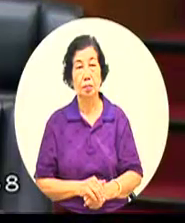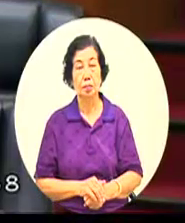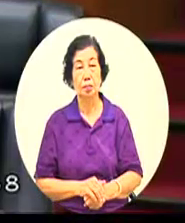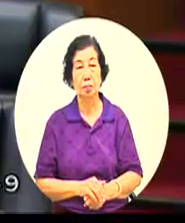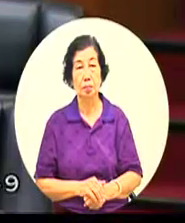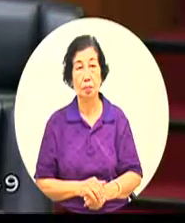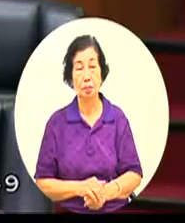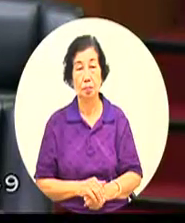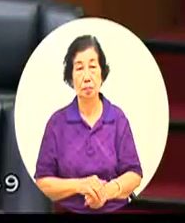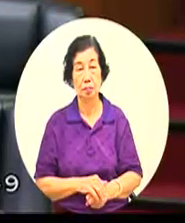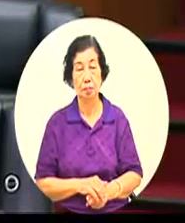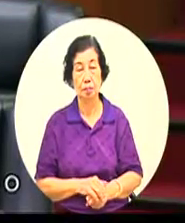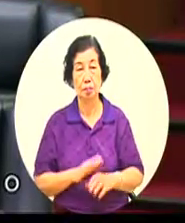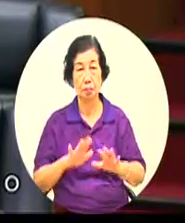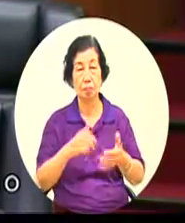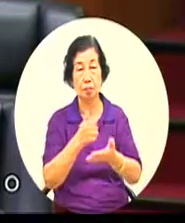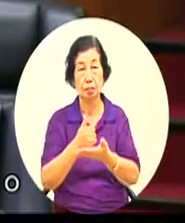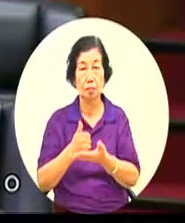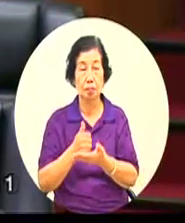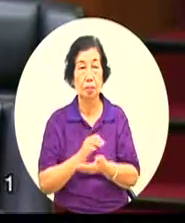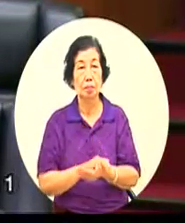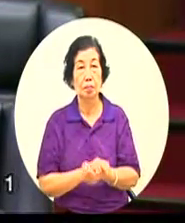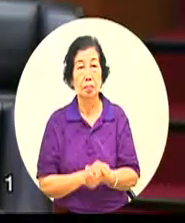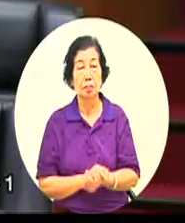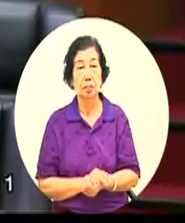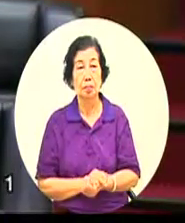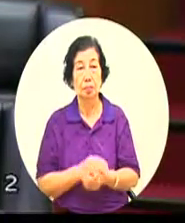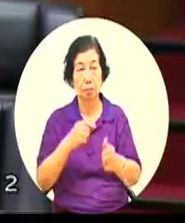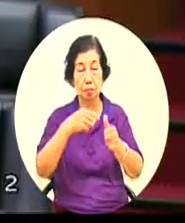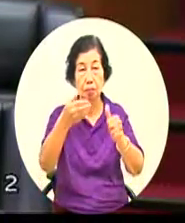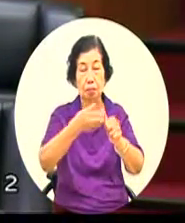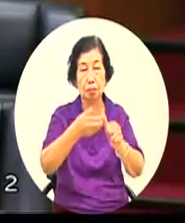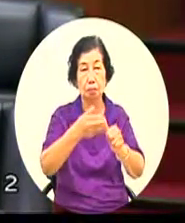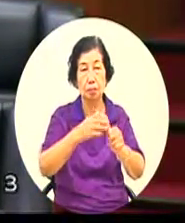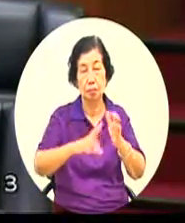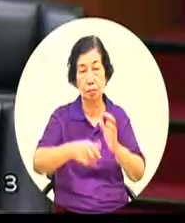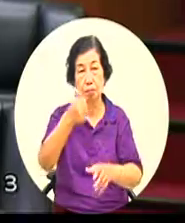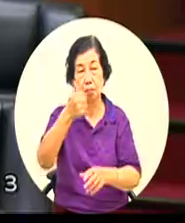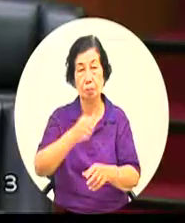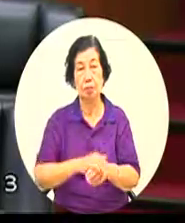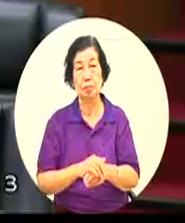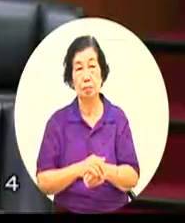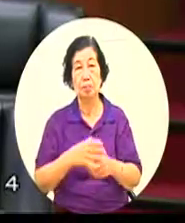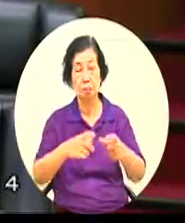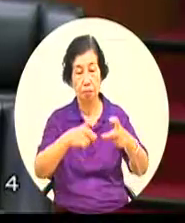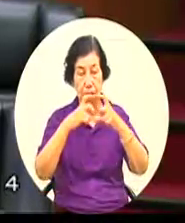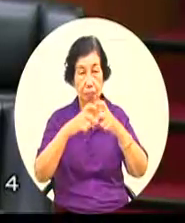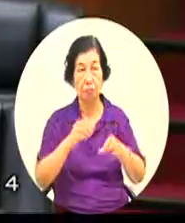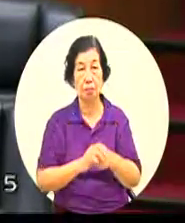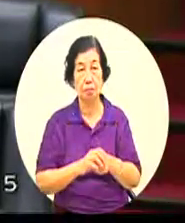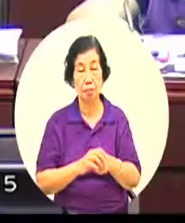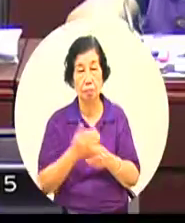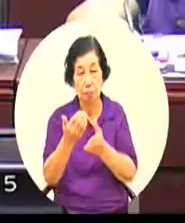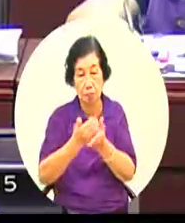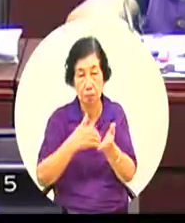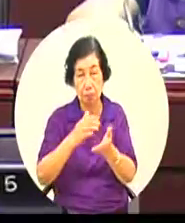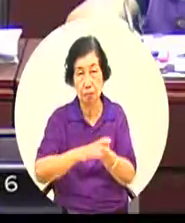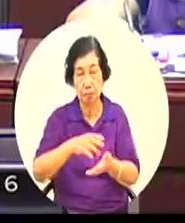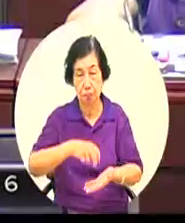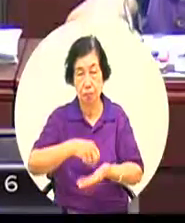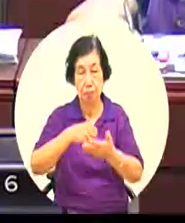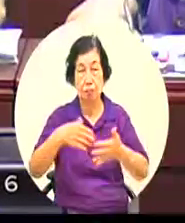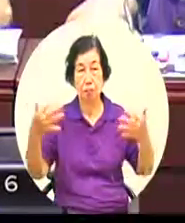是不是请我们的教育局局长？回应一下我刚才想要了解的问题。